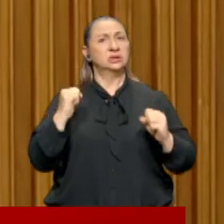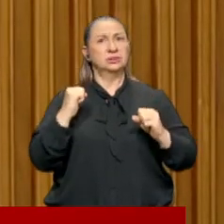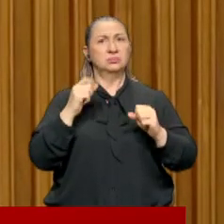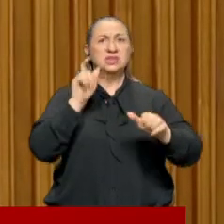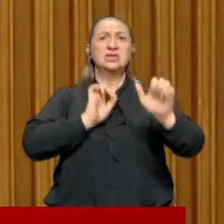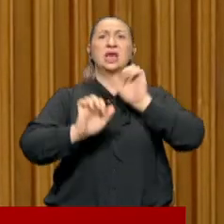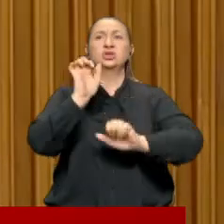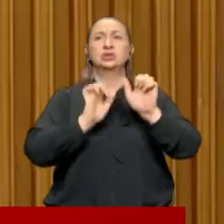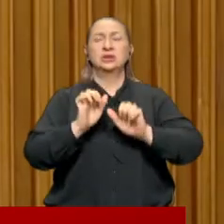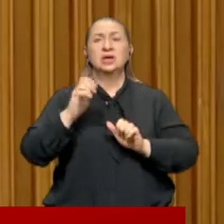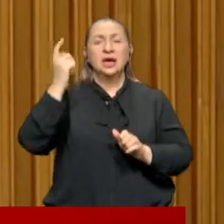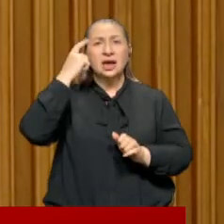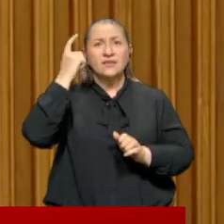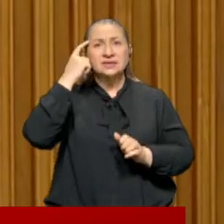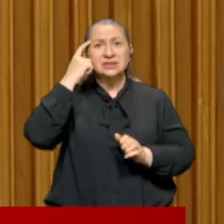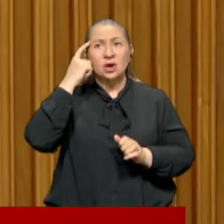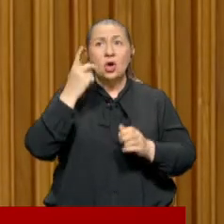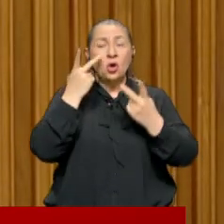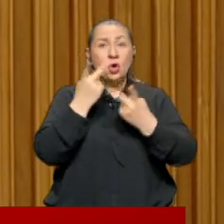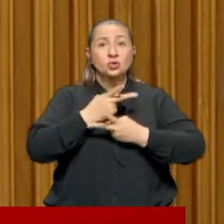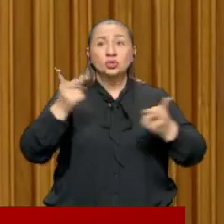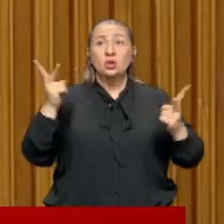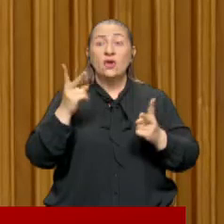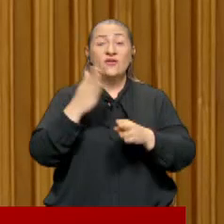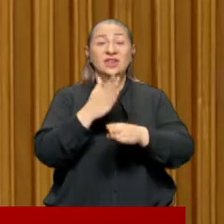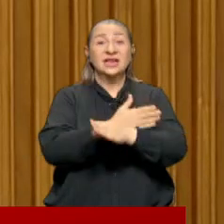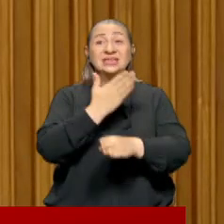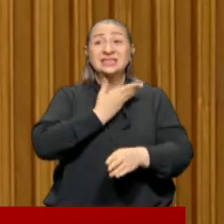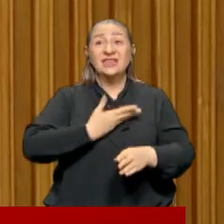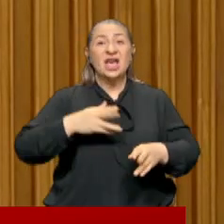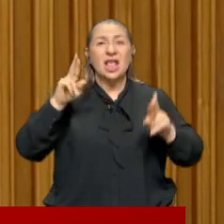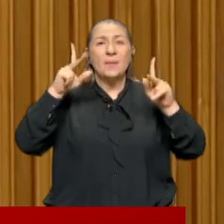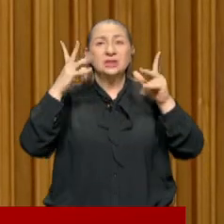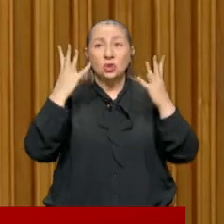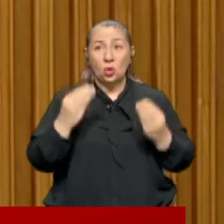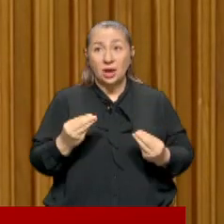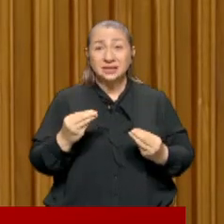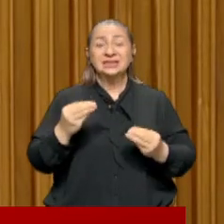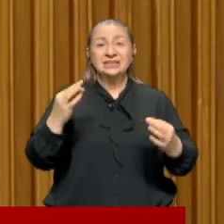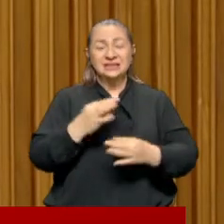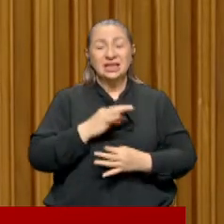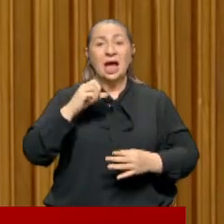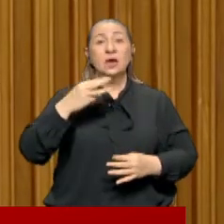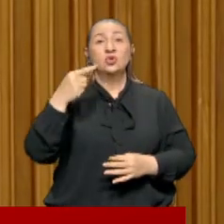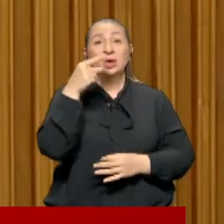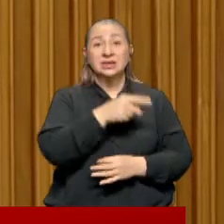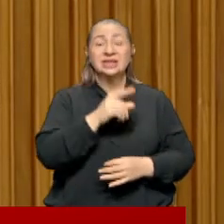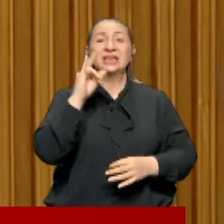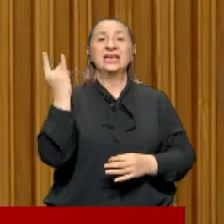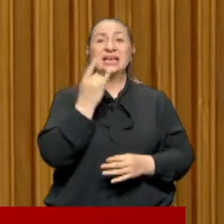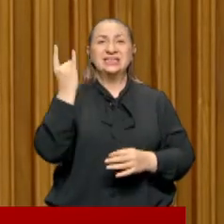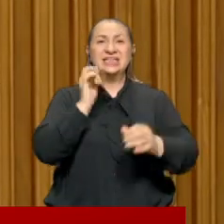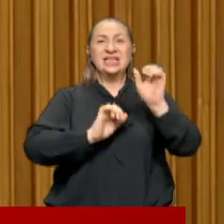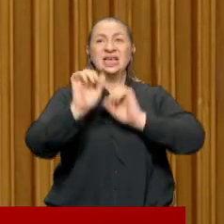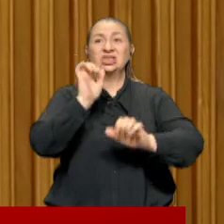bir direniştir. Kafa yapısı özgürlüğe, vatan sevgisine yabancı olan Sayın Erdoğan'ın Gezi